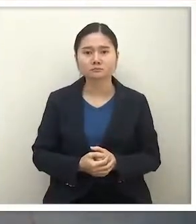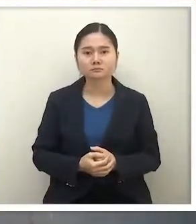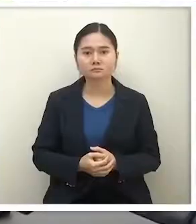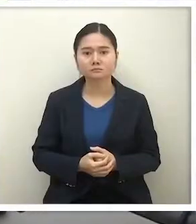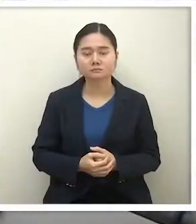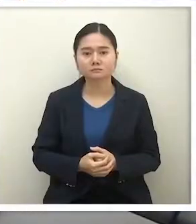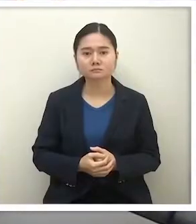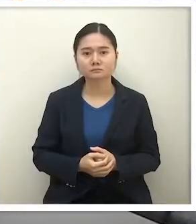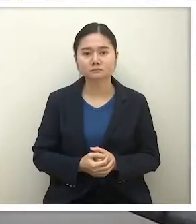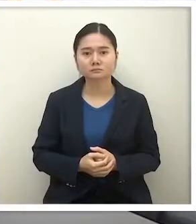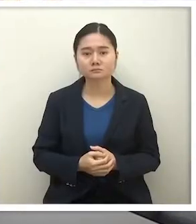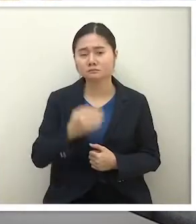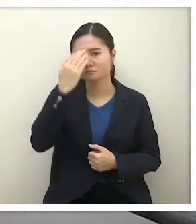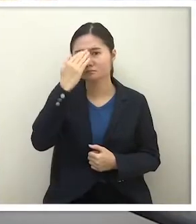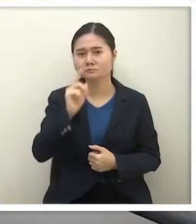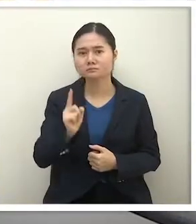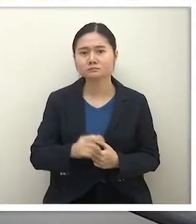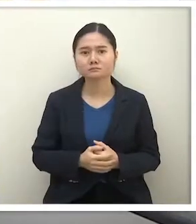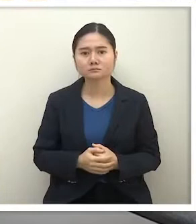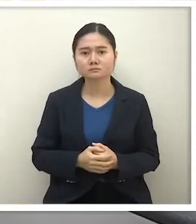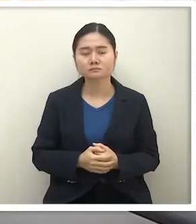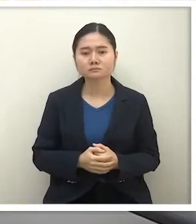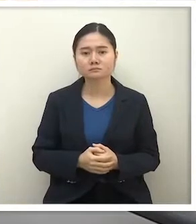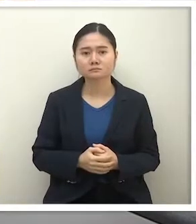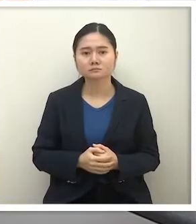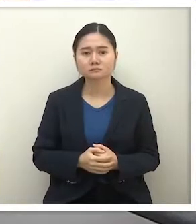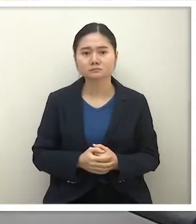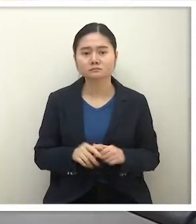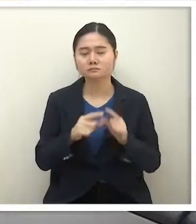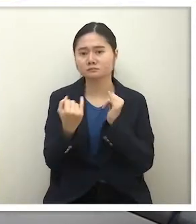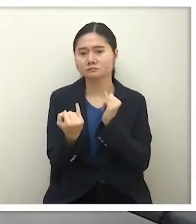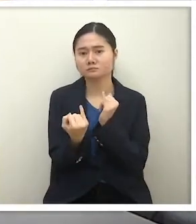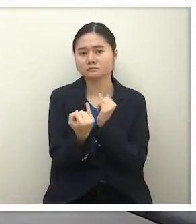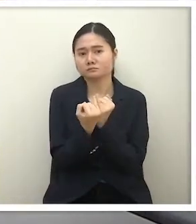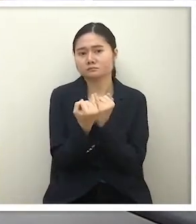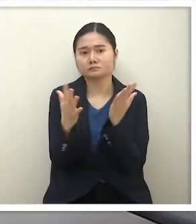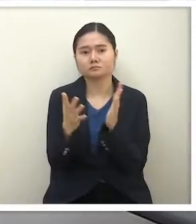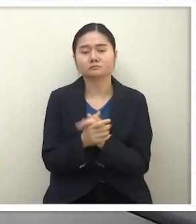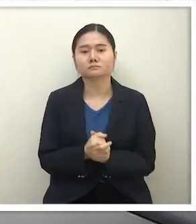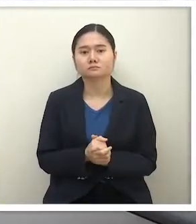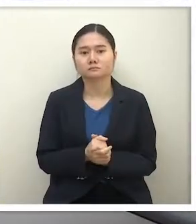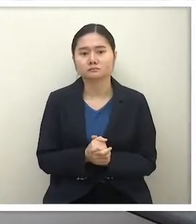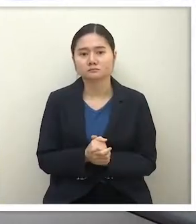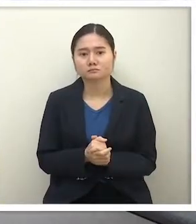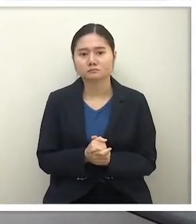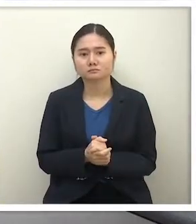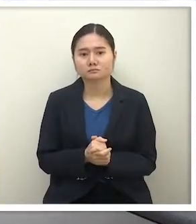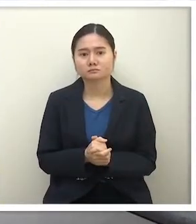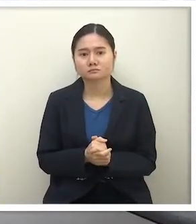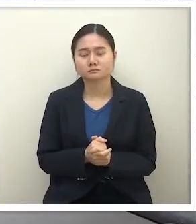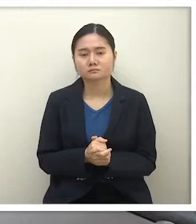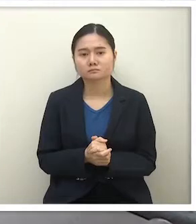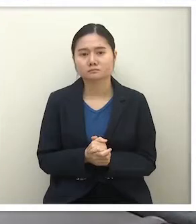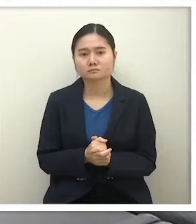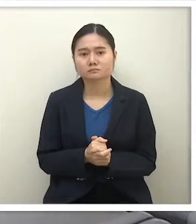ช ่เพราะอะไรครับ มันยังไม่ชินครับแล้วทีนี้พอจะยกออกก็นึกว่าแบบเมาหนู